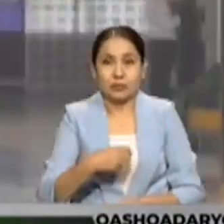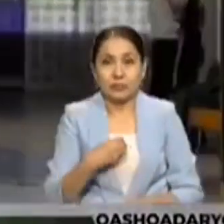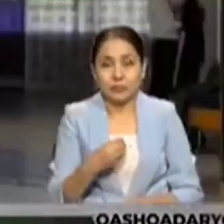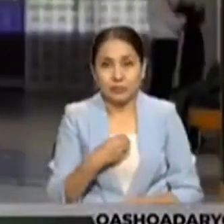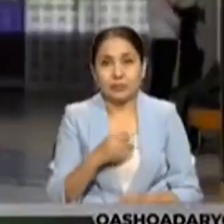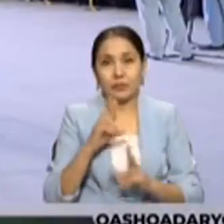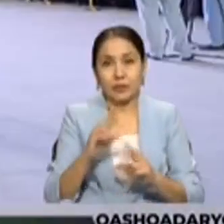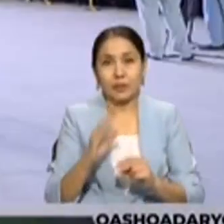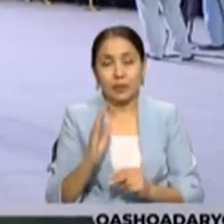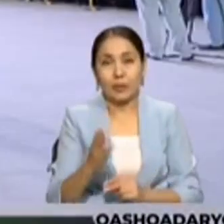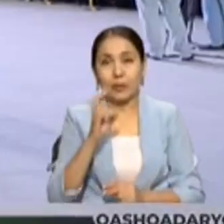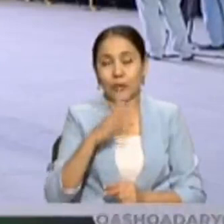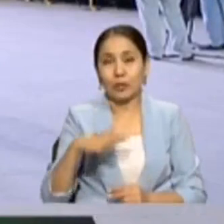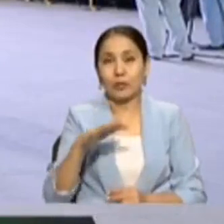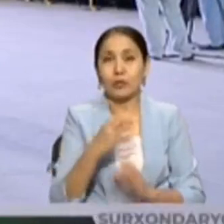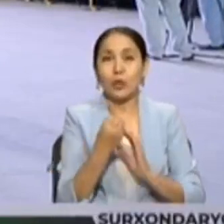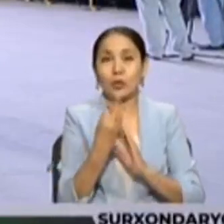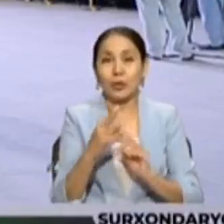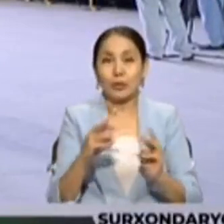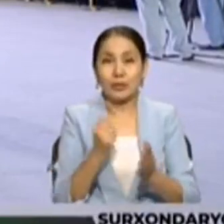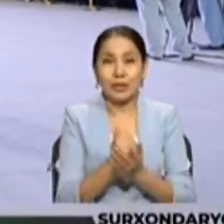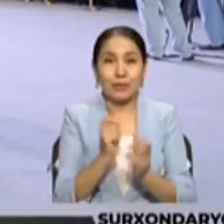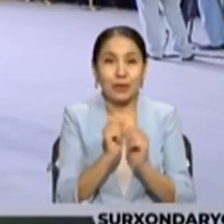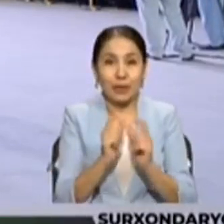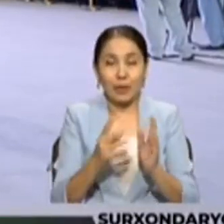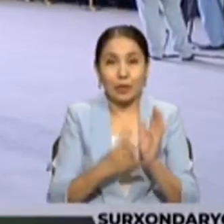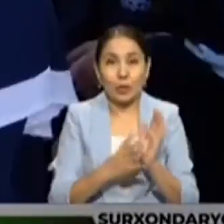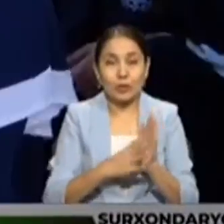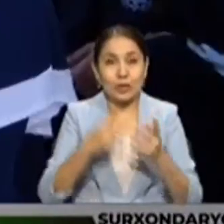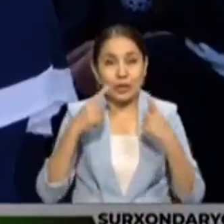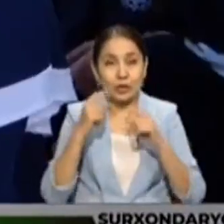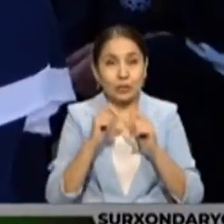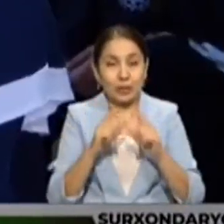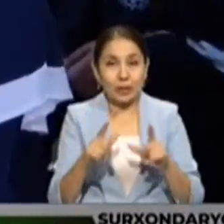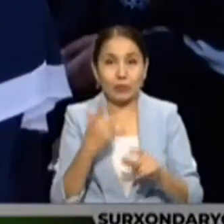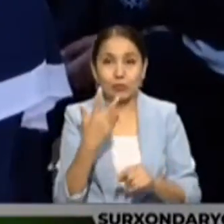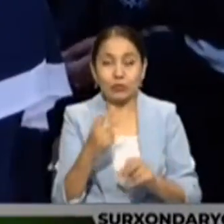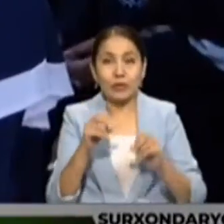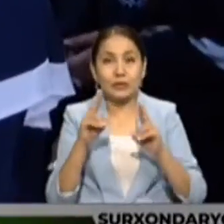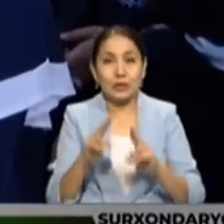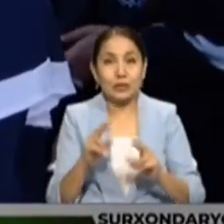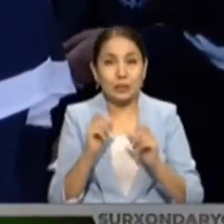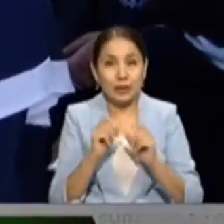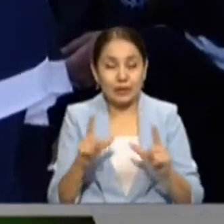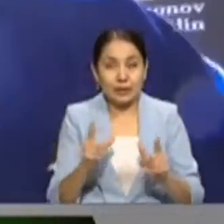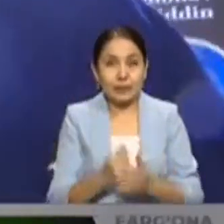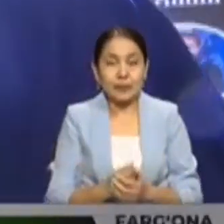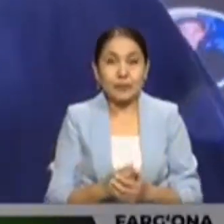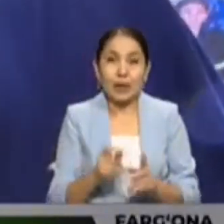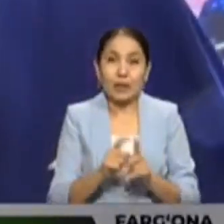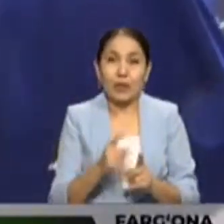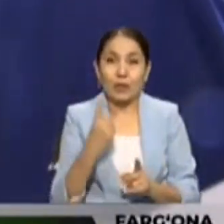kelishga va'da beraman. Yurtimizdagi 14 ta prezident maktabi, 9 ta ijod maktabi, 3 ta ixtisoslashtirilgan tayanch maktabi